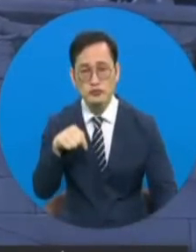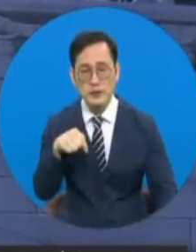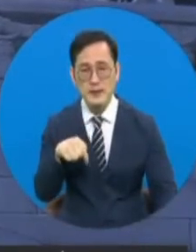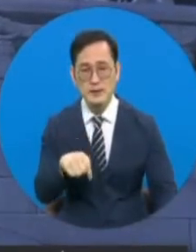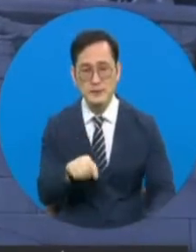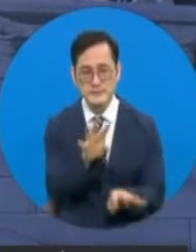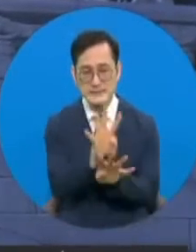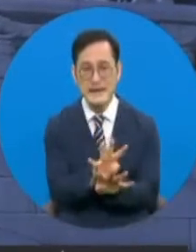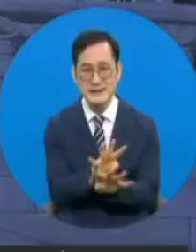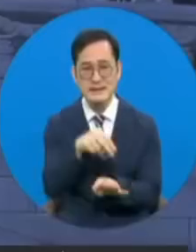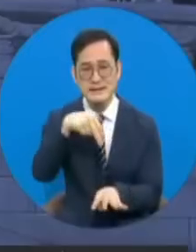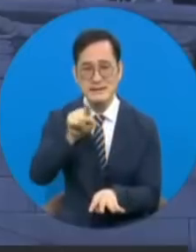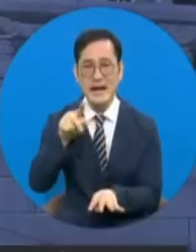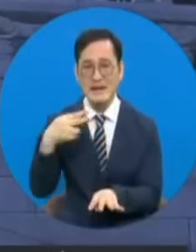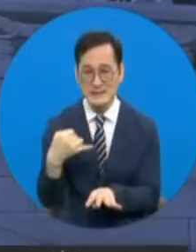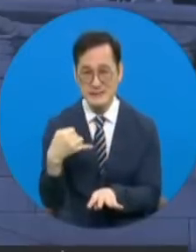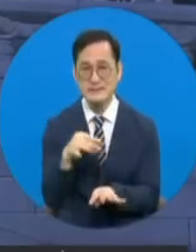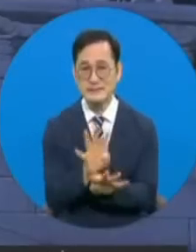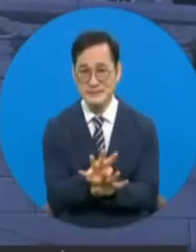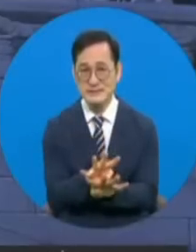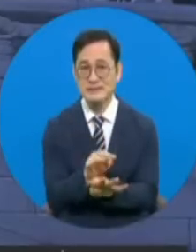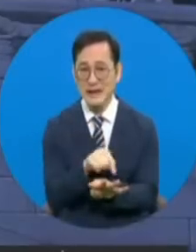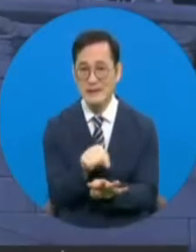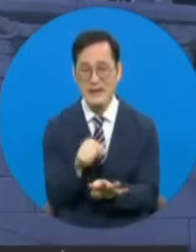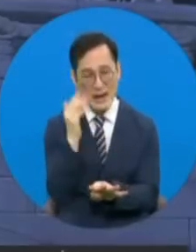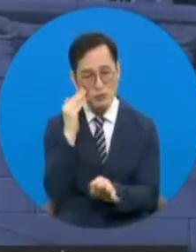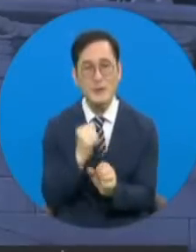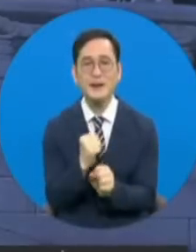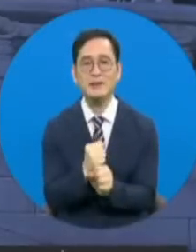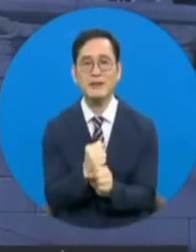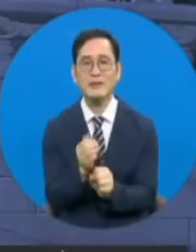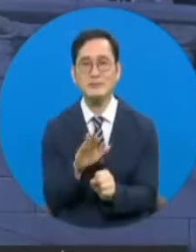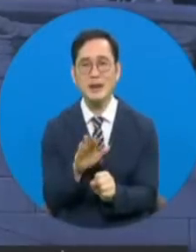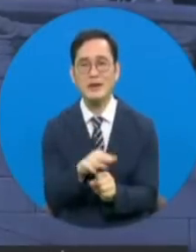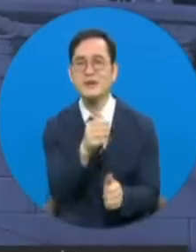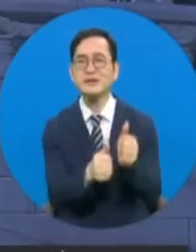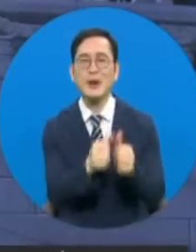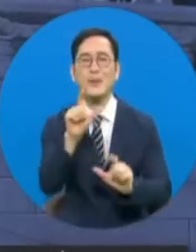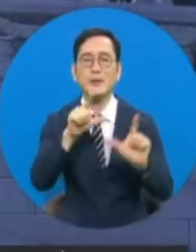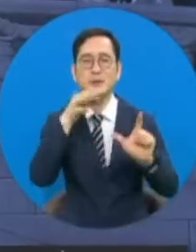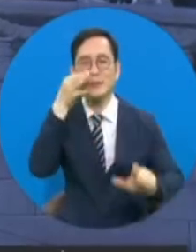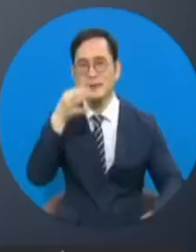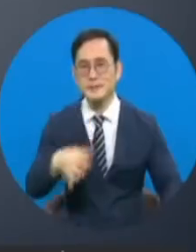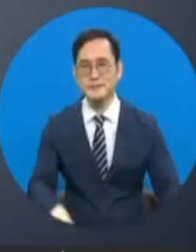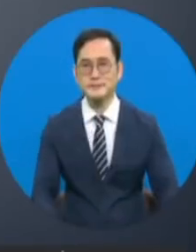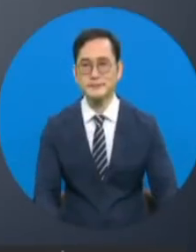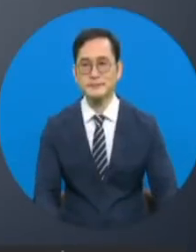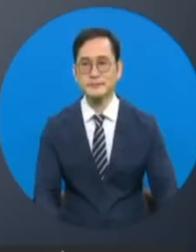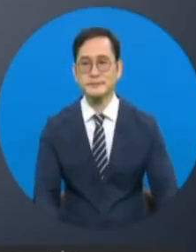미사일 실험 장면이 화제입니다 성공을 했는데 영상으로 만나보시죠